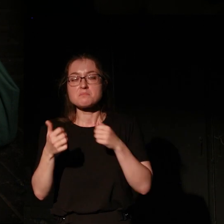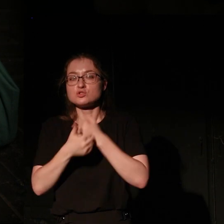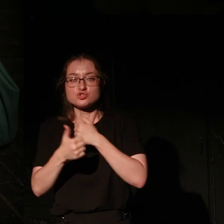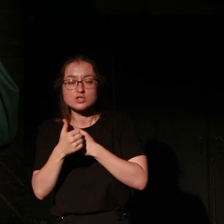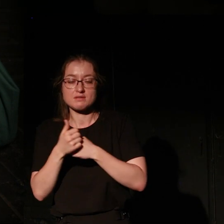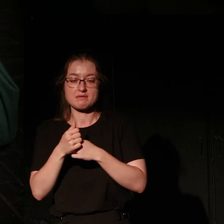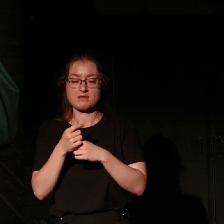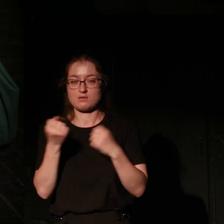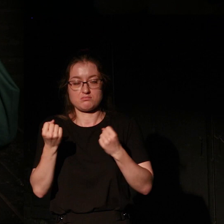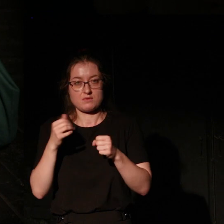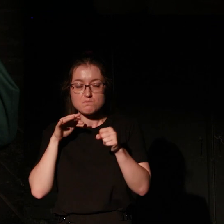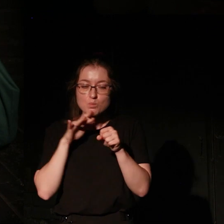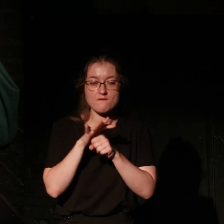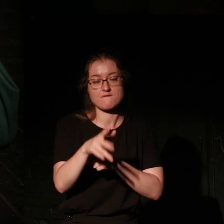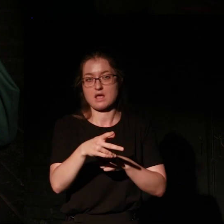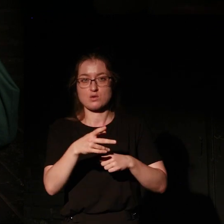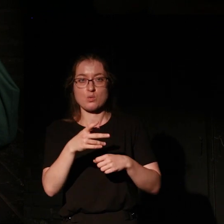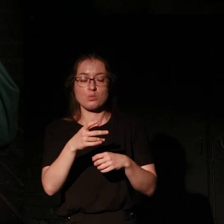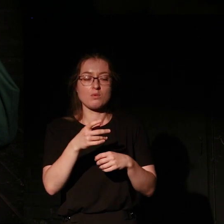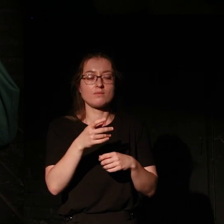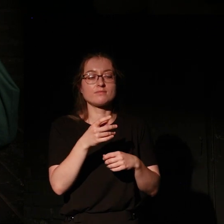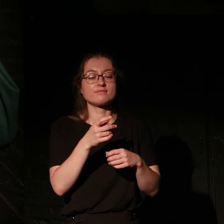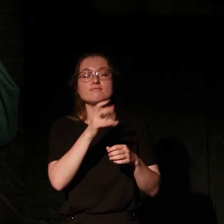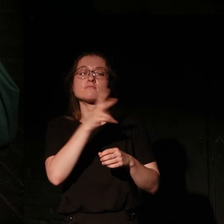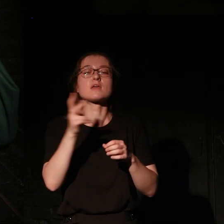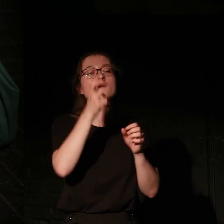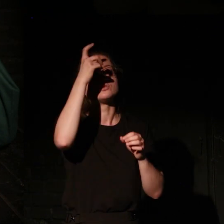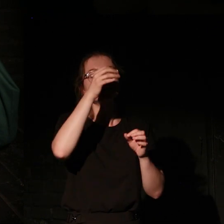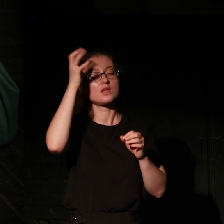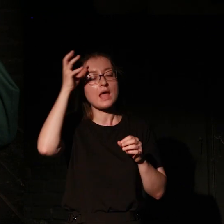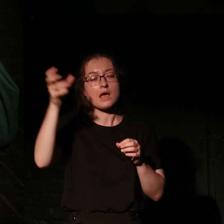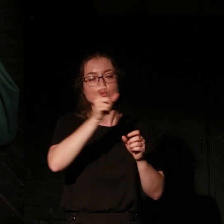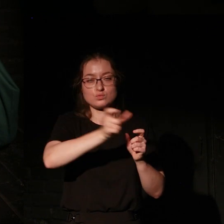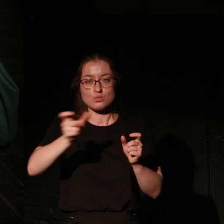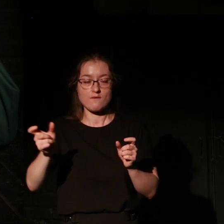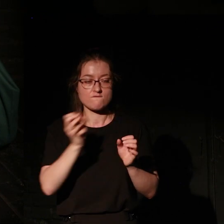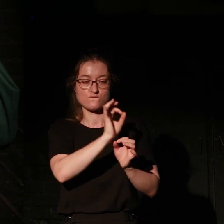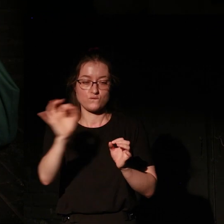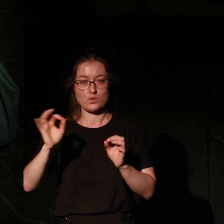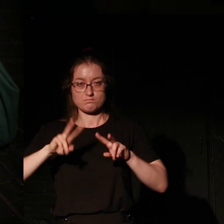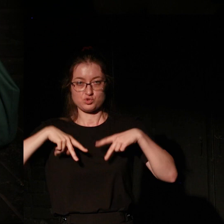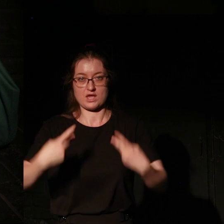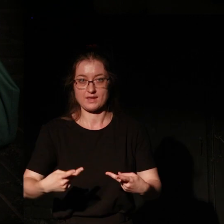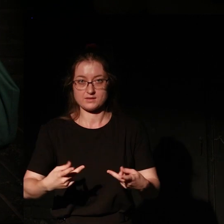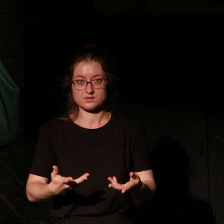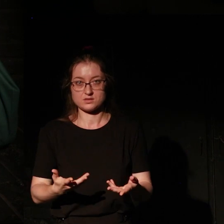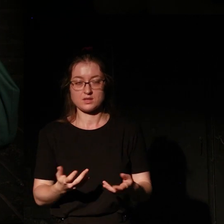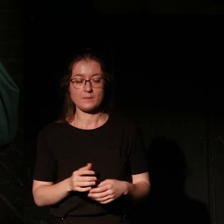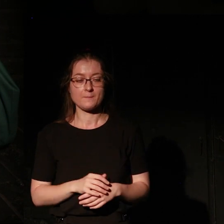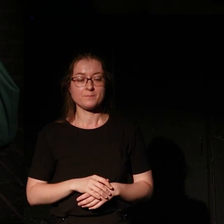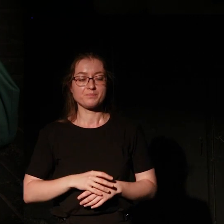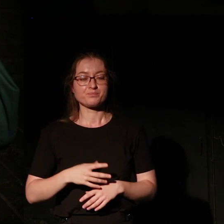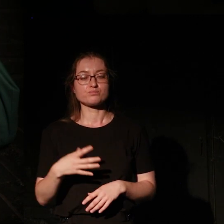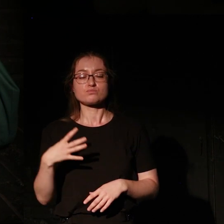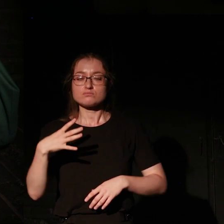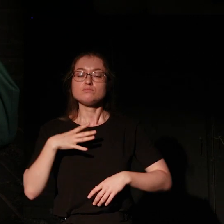na jego przekaz. Oprócz tego posługuje się pewnymi konwencjami literackimi i zrozumienie